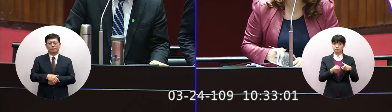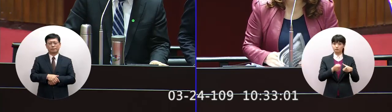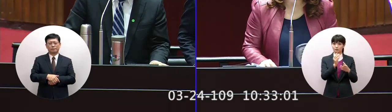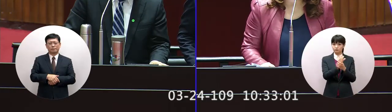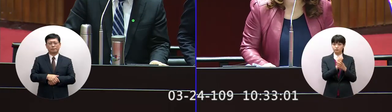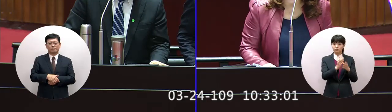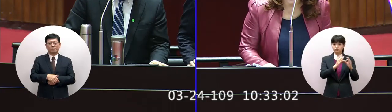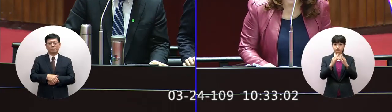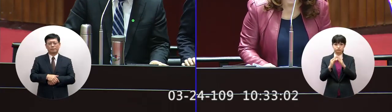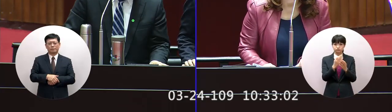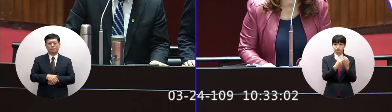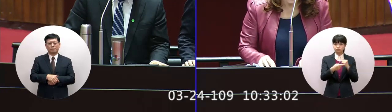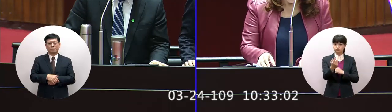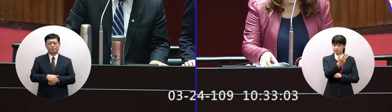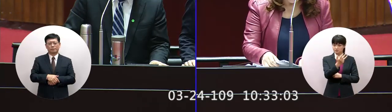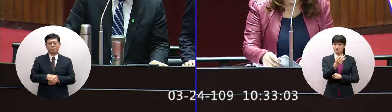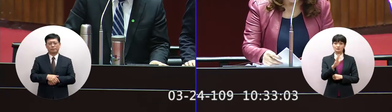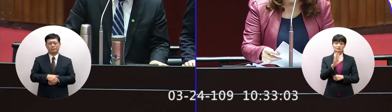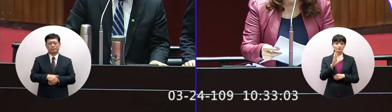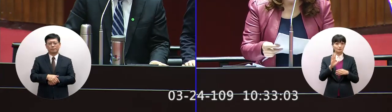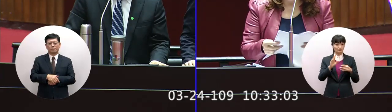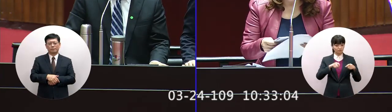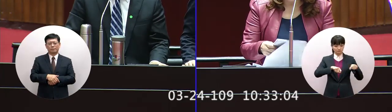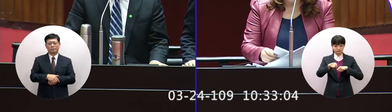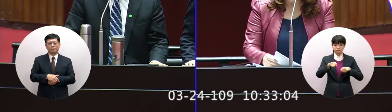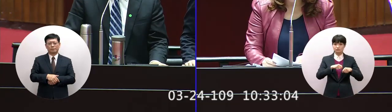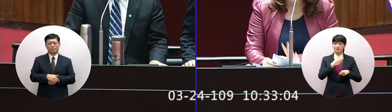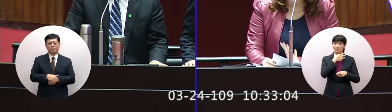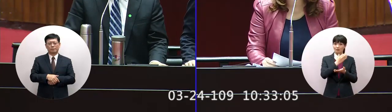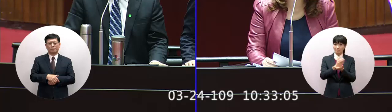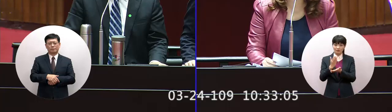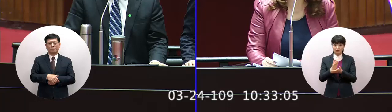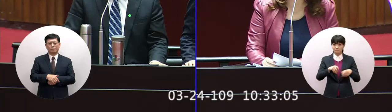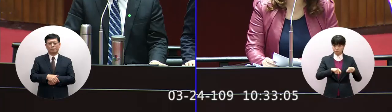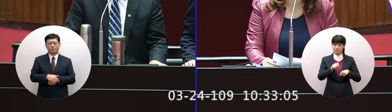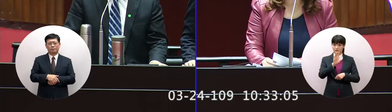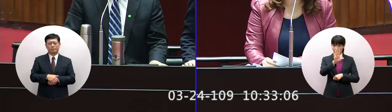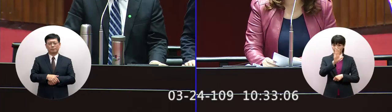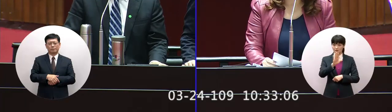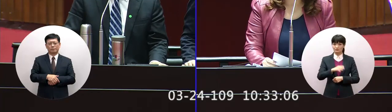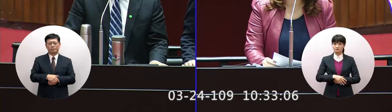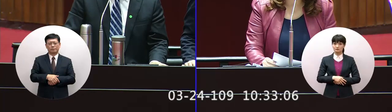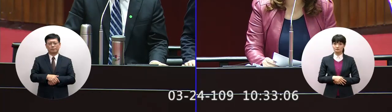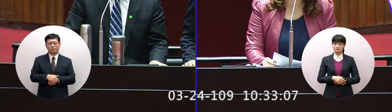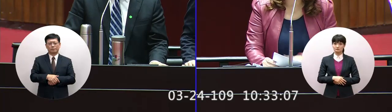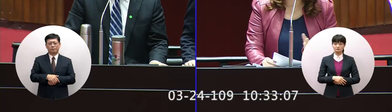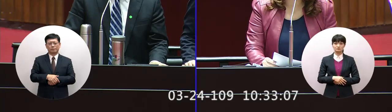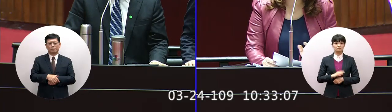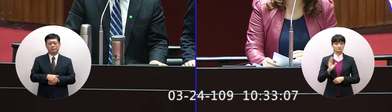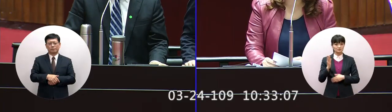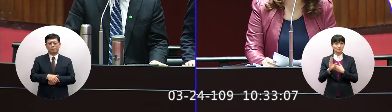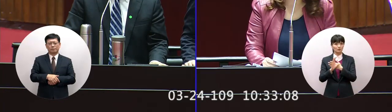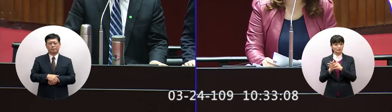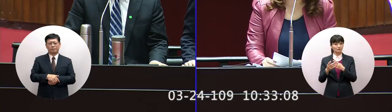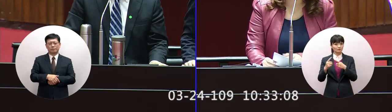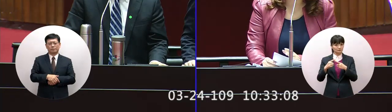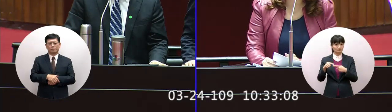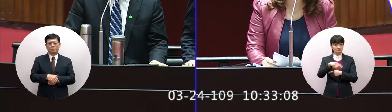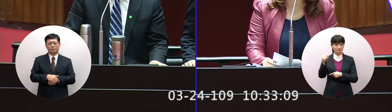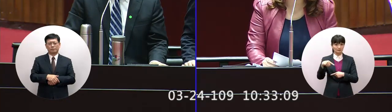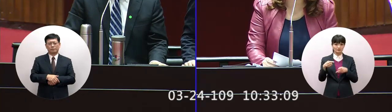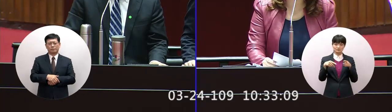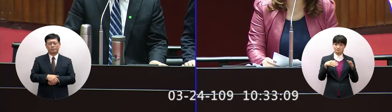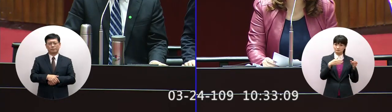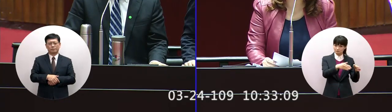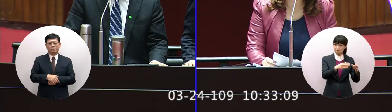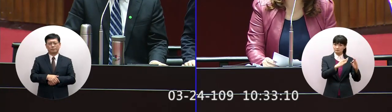一些纾困的这个专案呢。因为像过去我们所了解，就是说 对于这个外籍人士跟银行贷款，我